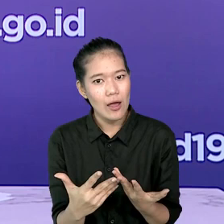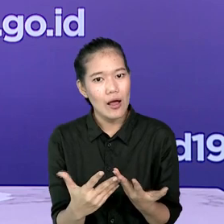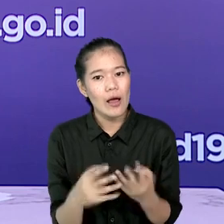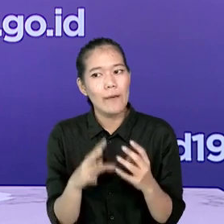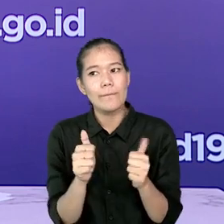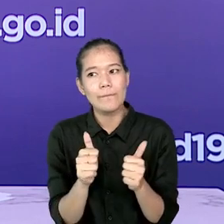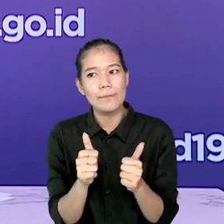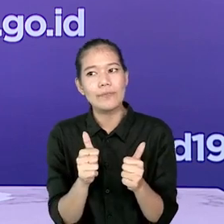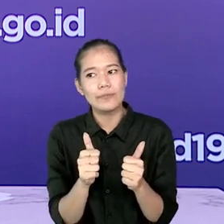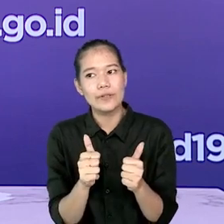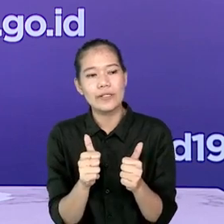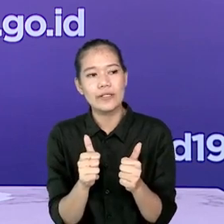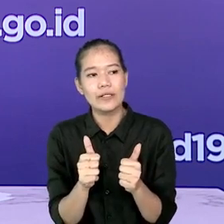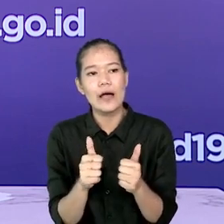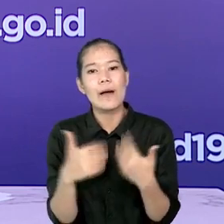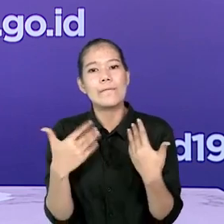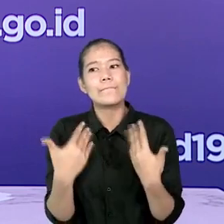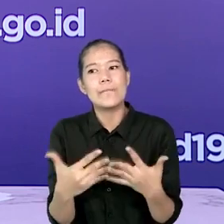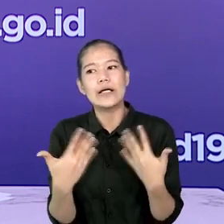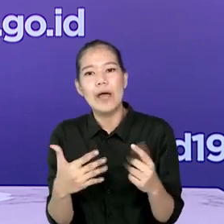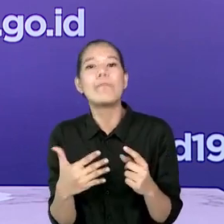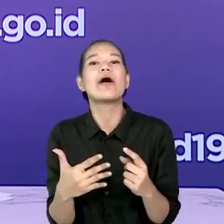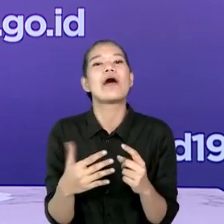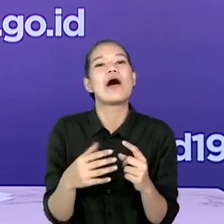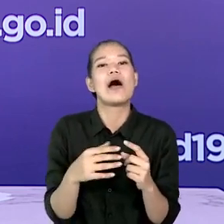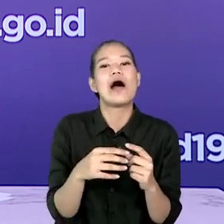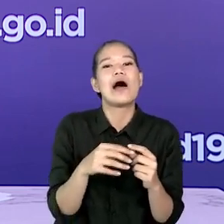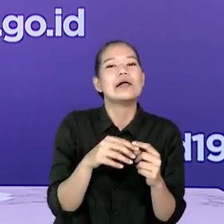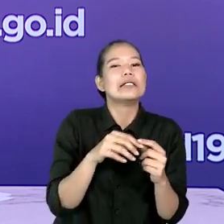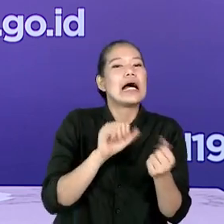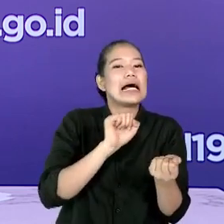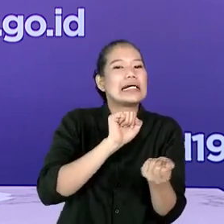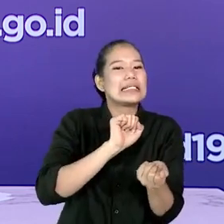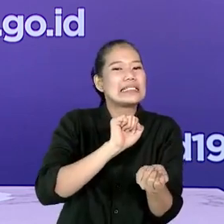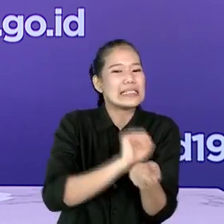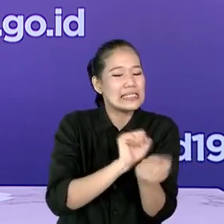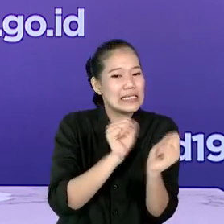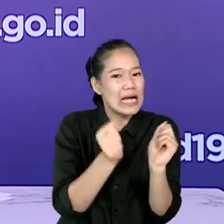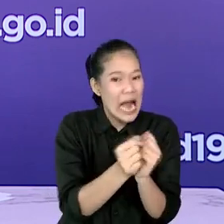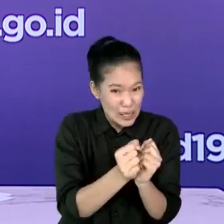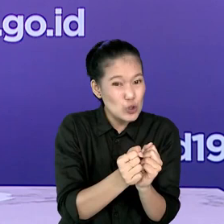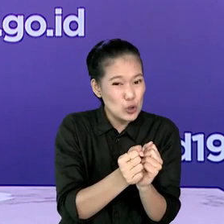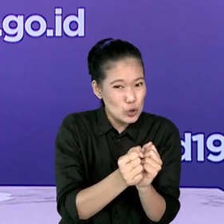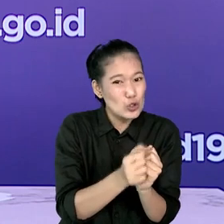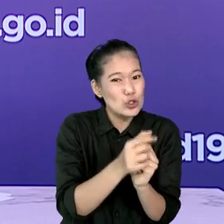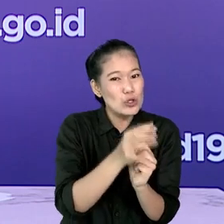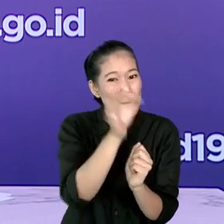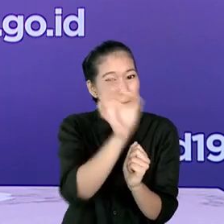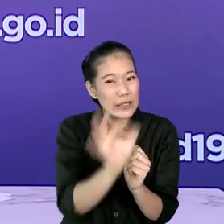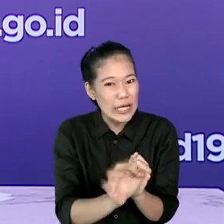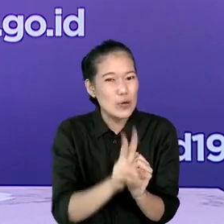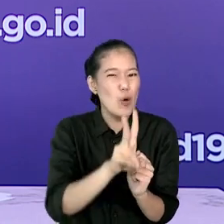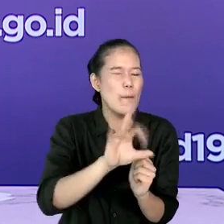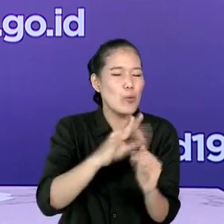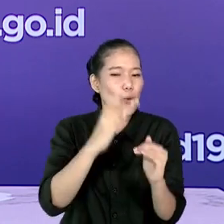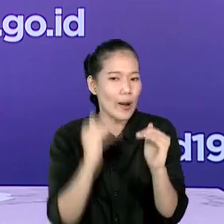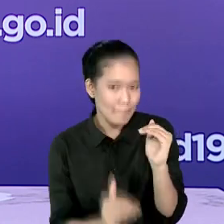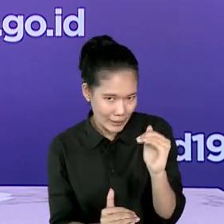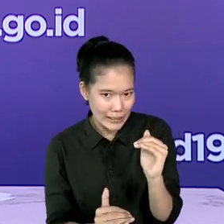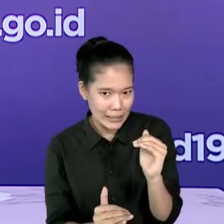fetherlite feat lettered kurang dari dua persen kasus aktif kurang dari 100 ribu kasus